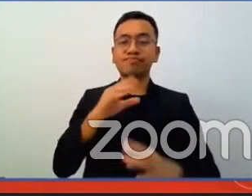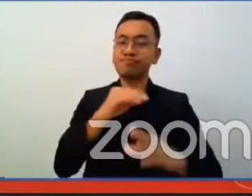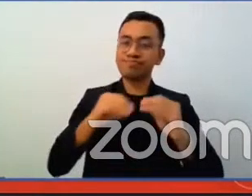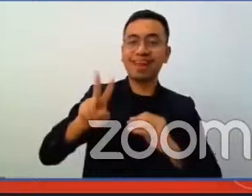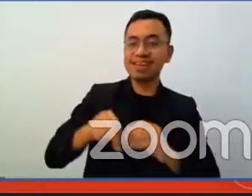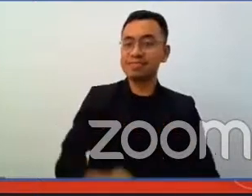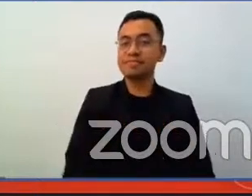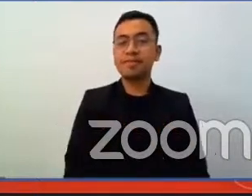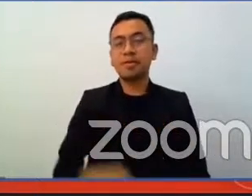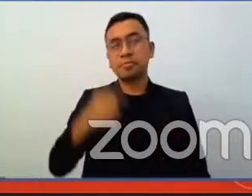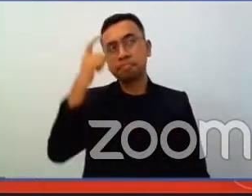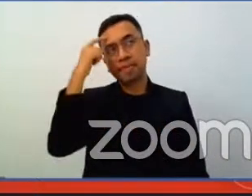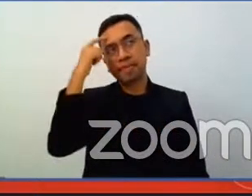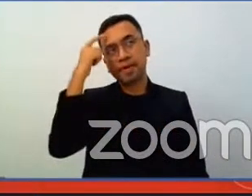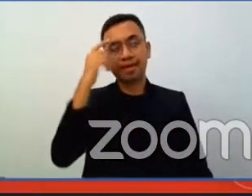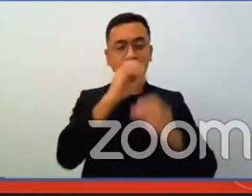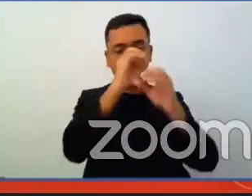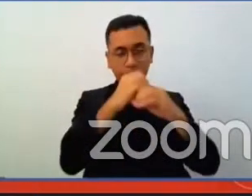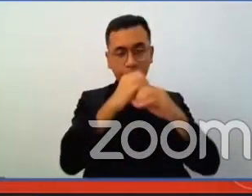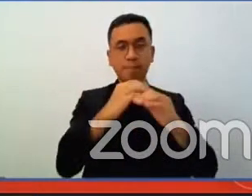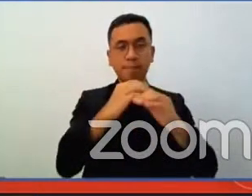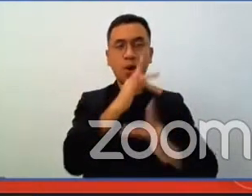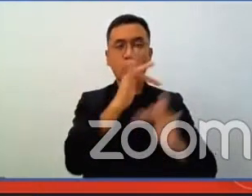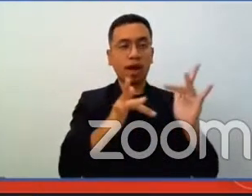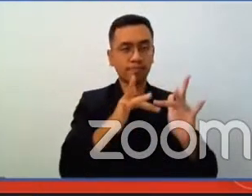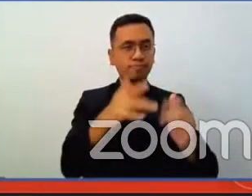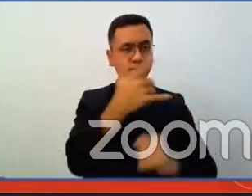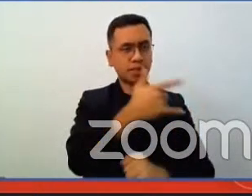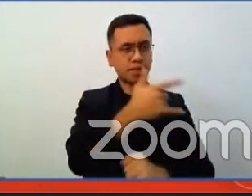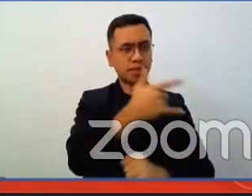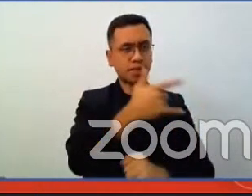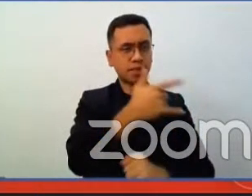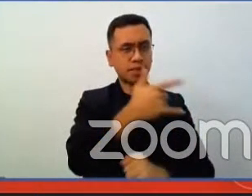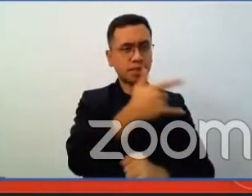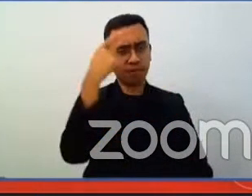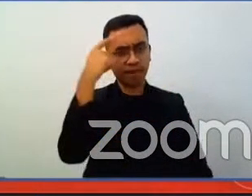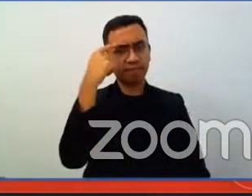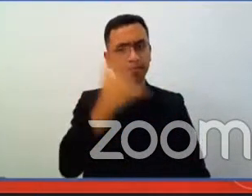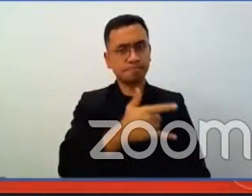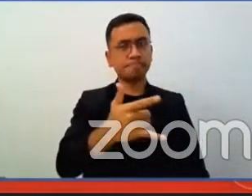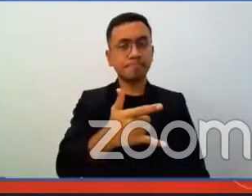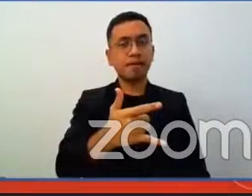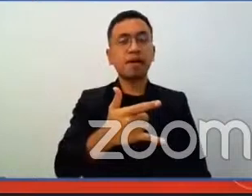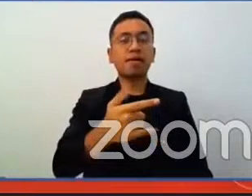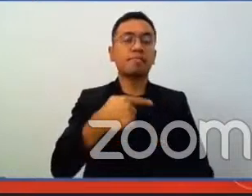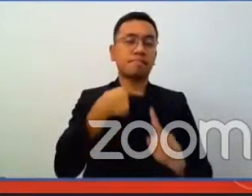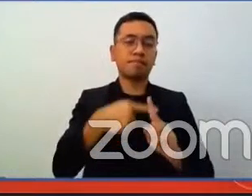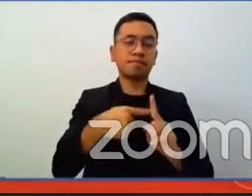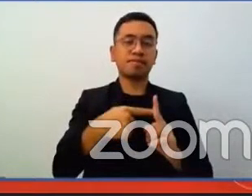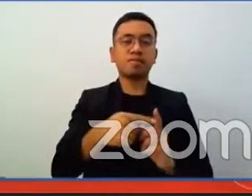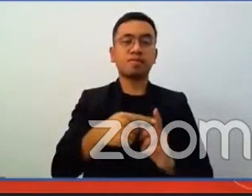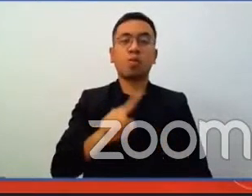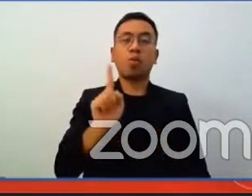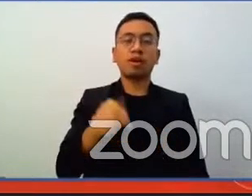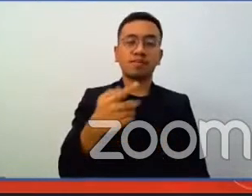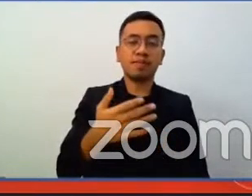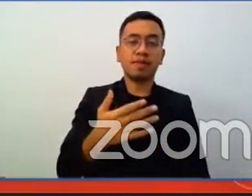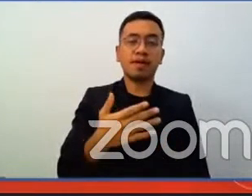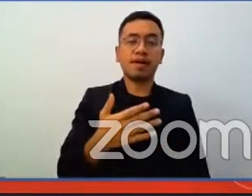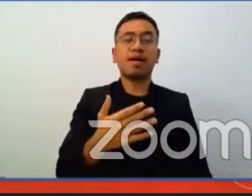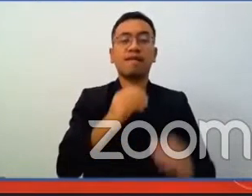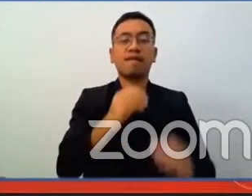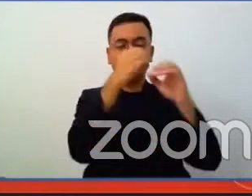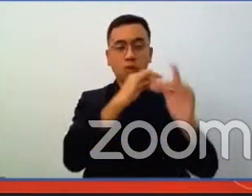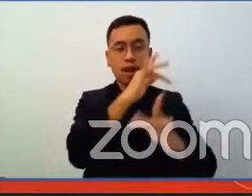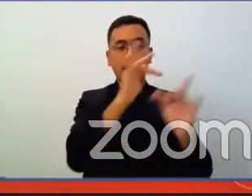bicarakan, dan rasanya virtual lab itu akan terus ada, dan saya pikir ke depan harus lebih banyak lagi penggunaan virtual